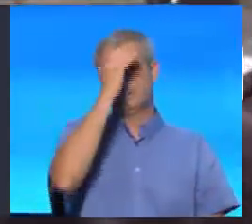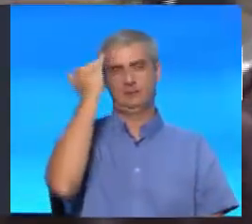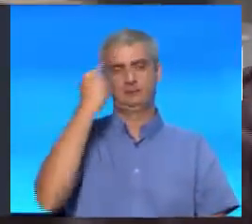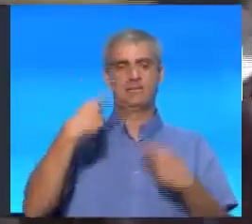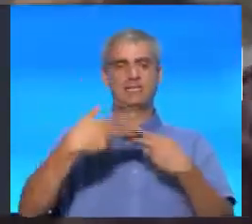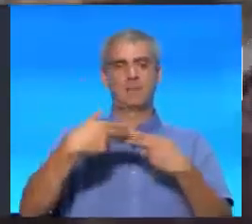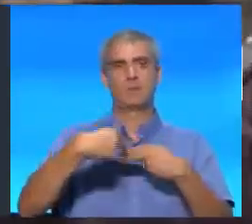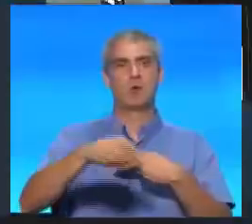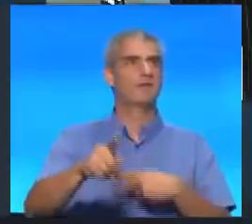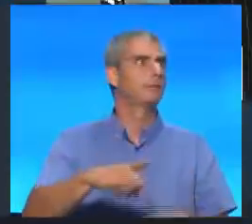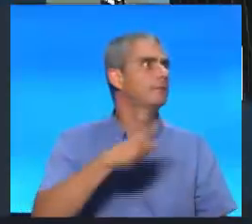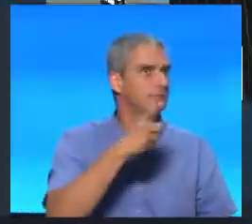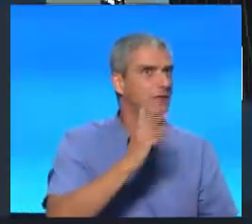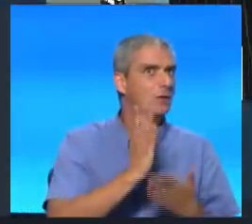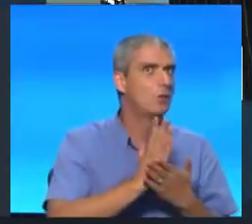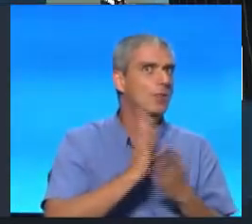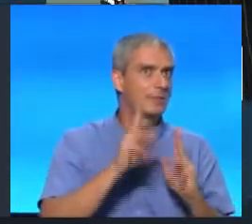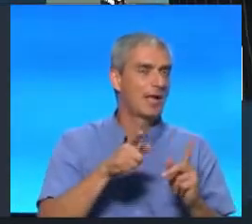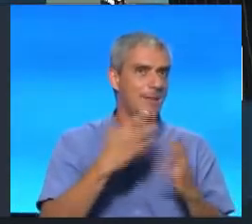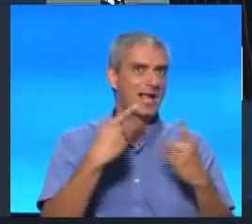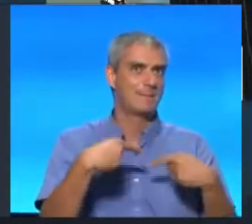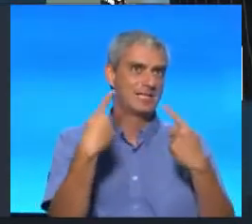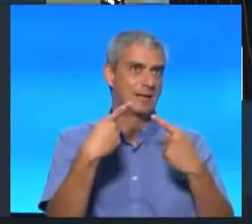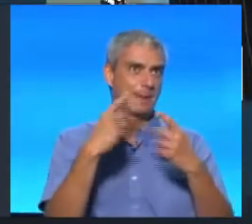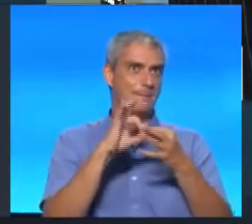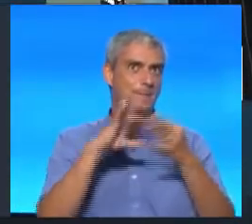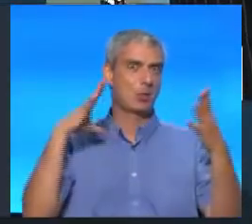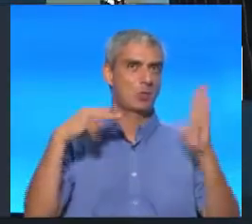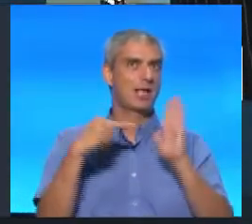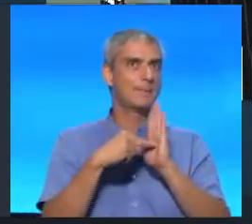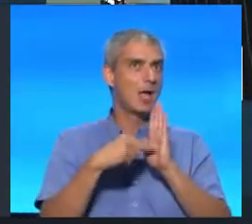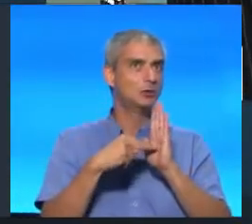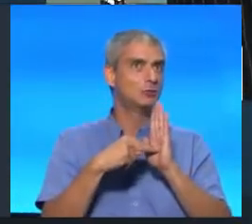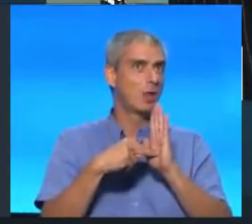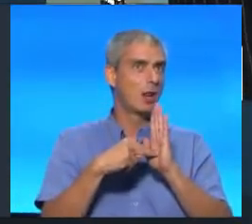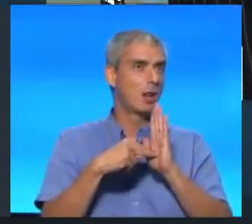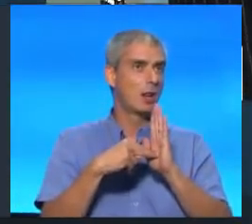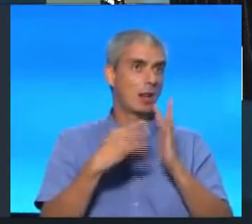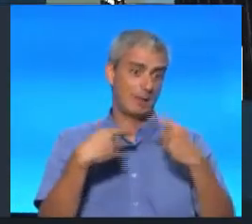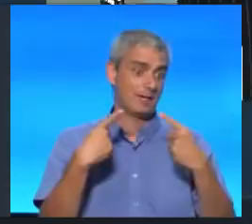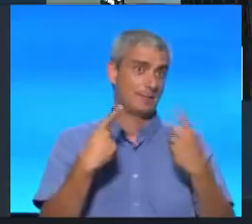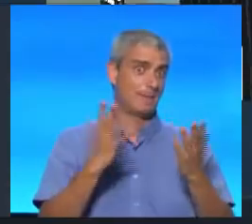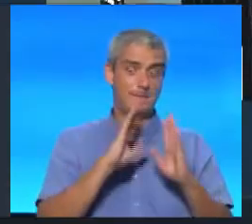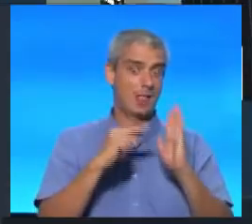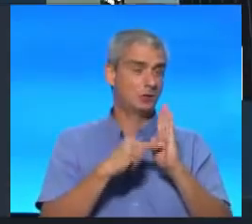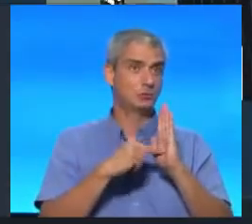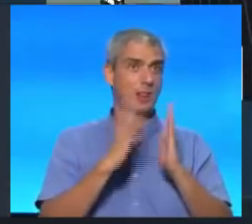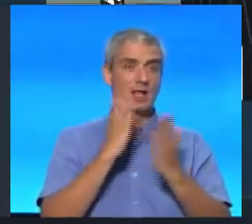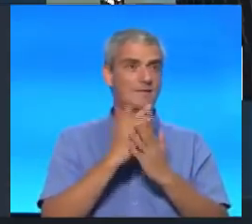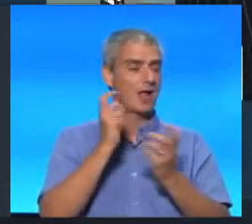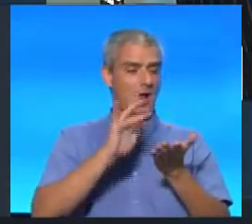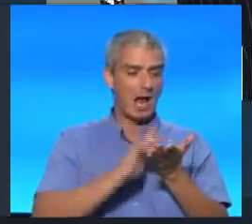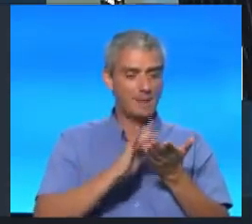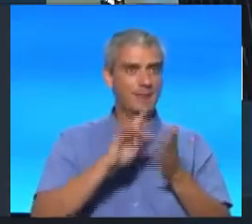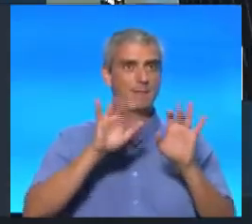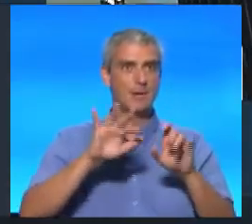הקרובים. ואתם ערוכים גם לכמה ימים מנותקים מזרם החשמל? כמה ימים טובים בלי חשמל? הטענתם את האייפדים, את